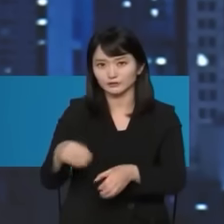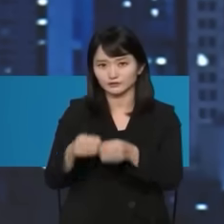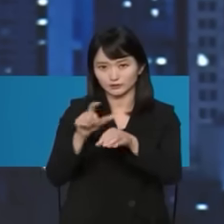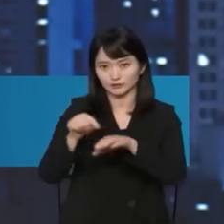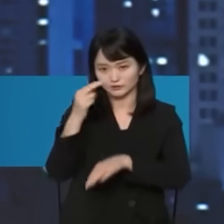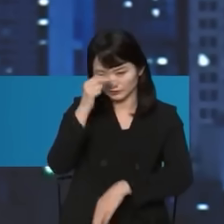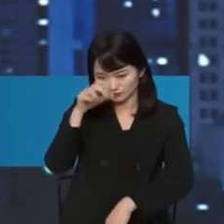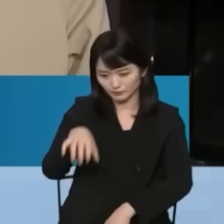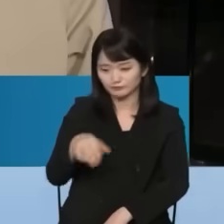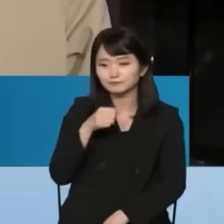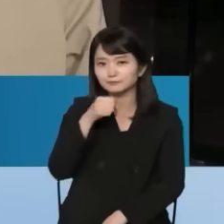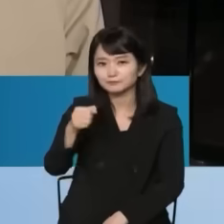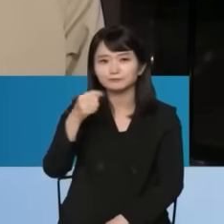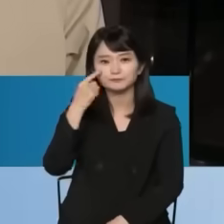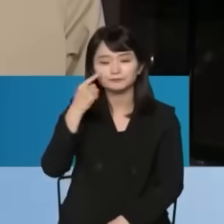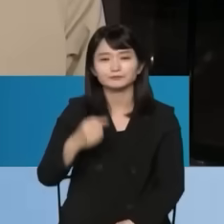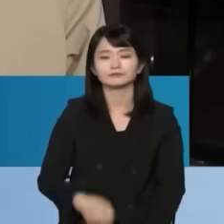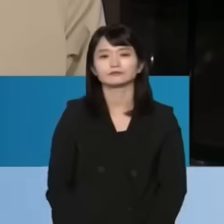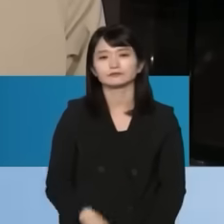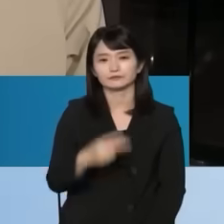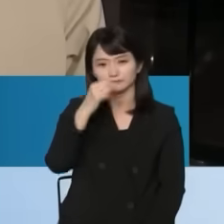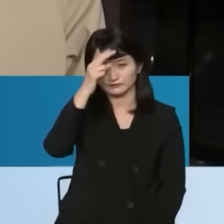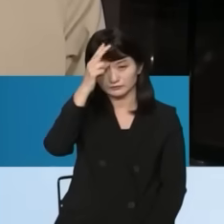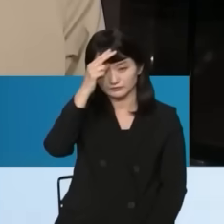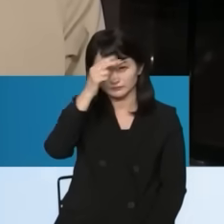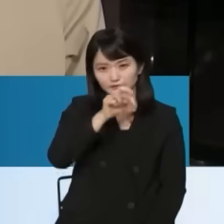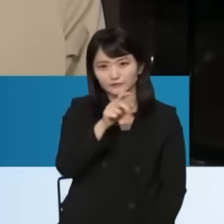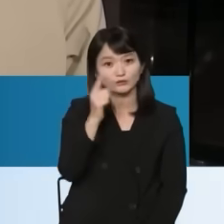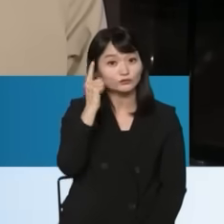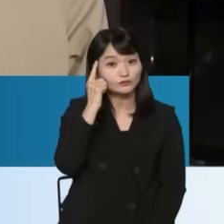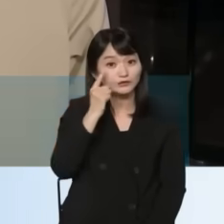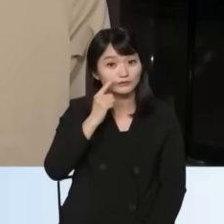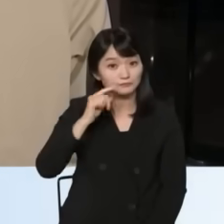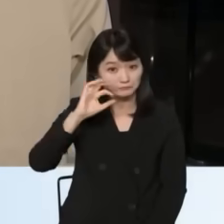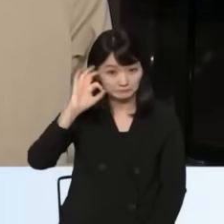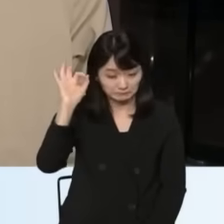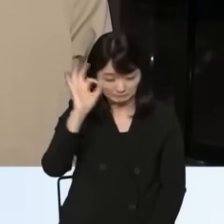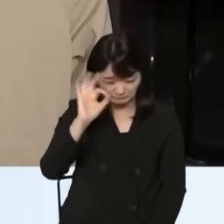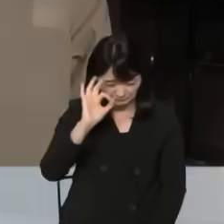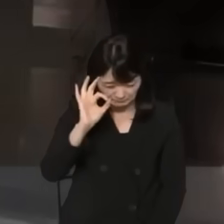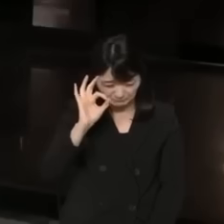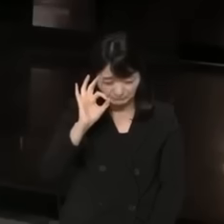가보겠습니다. 자, 오원석 기자, 검찰이 명 씨 휴대전화를 찾고 있다고요?